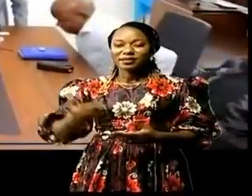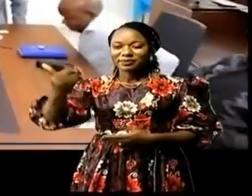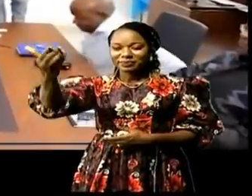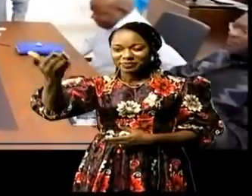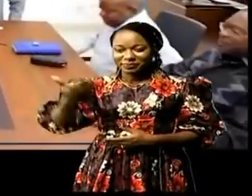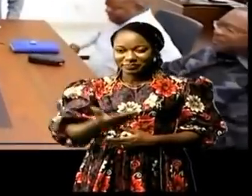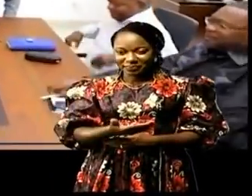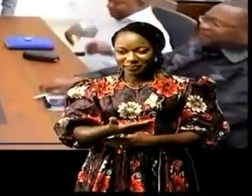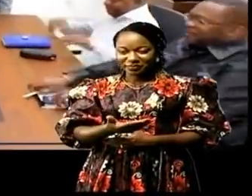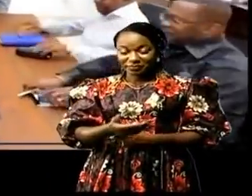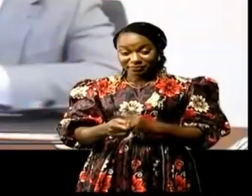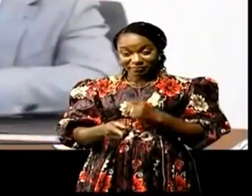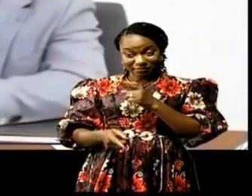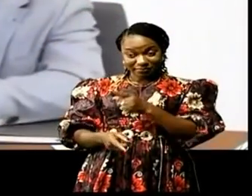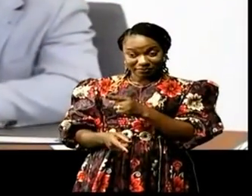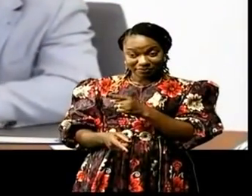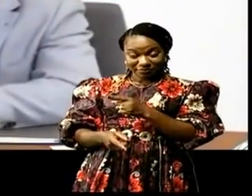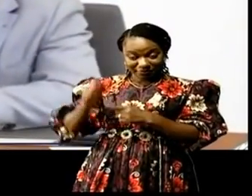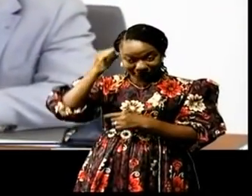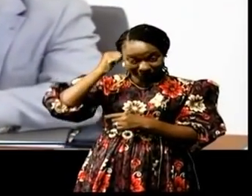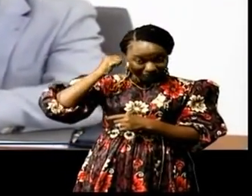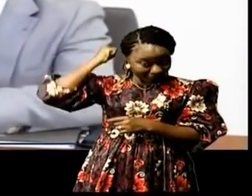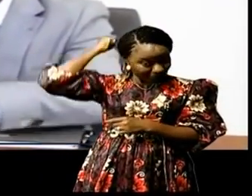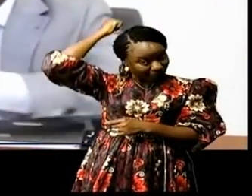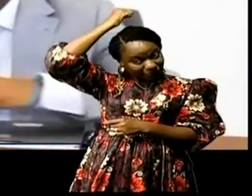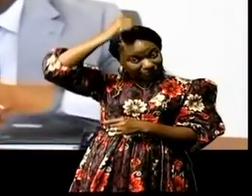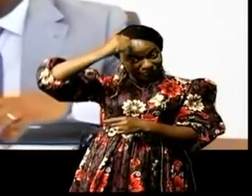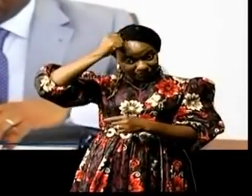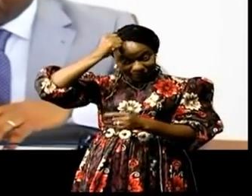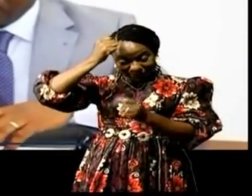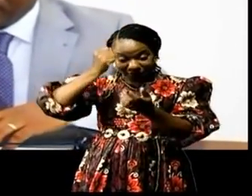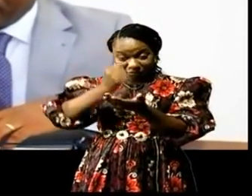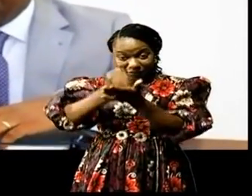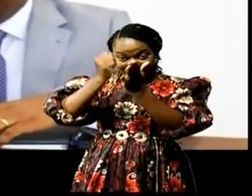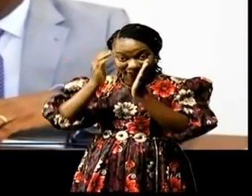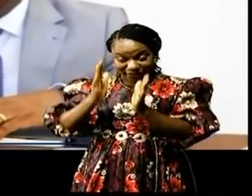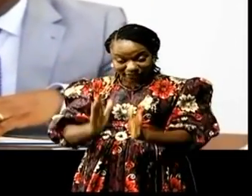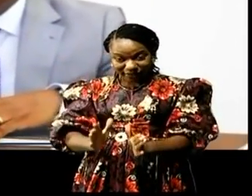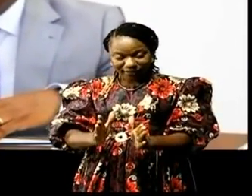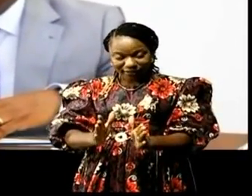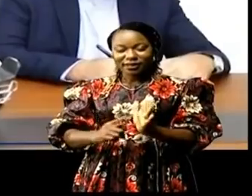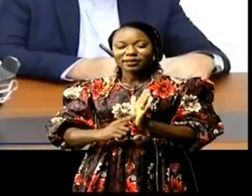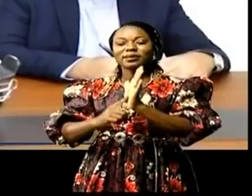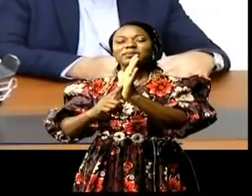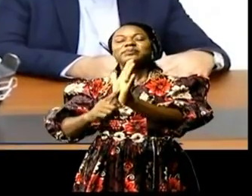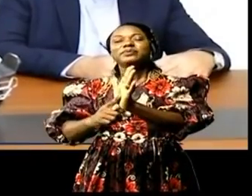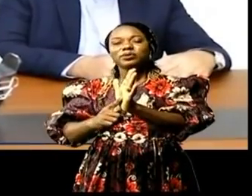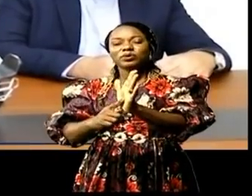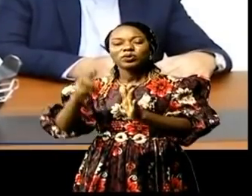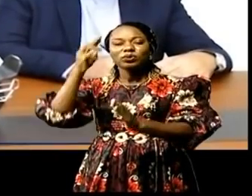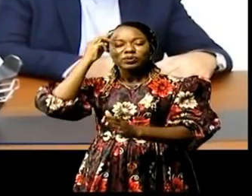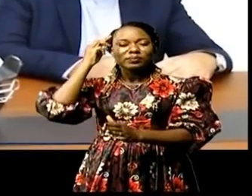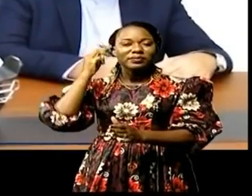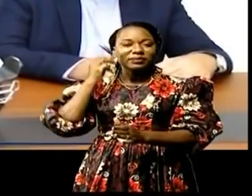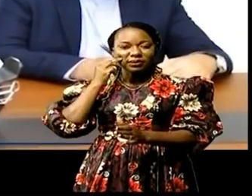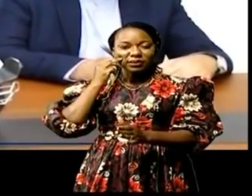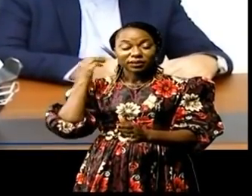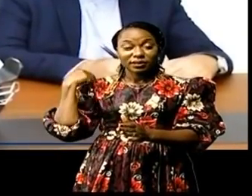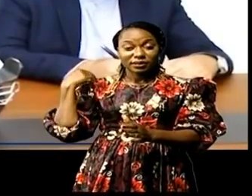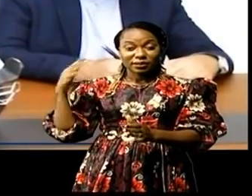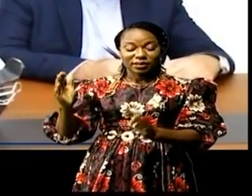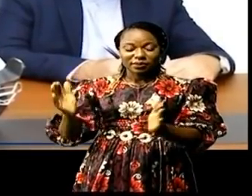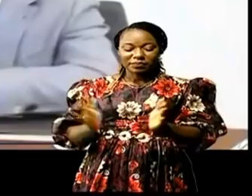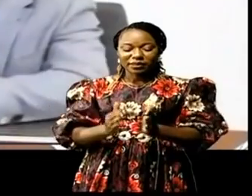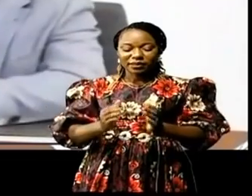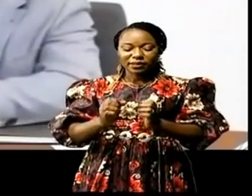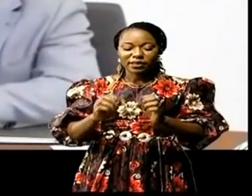iranien Mohamed Jafar Shariati a présenté au ministre d'État en charge de l'entrepreneuriat, petites et moyennes entreprises,